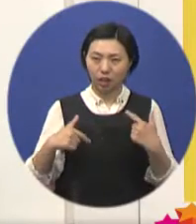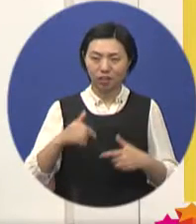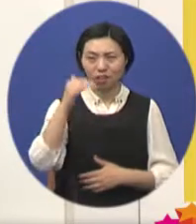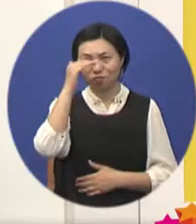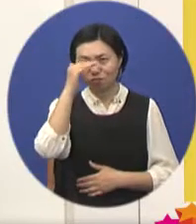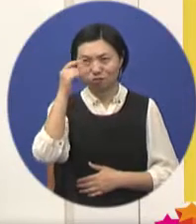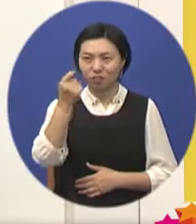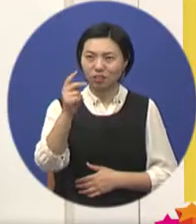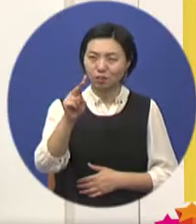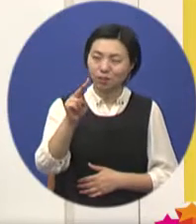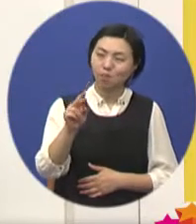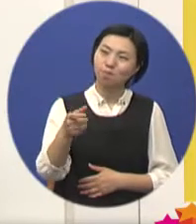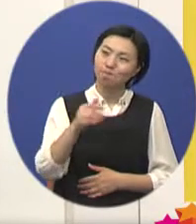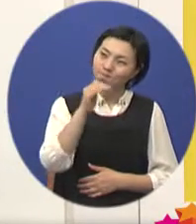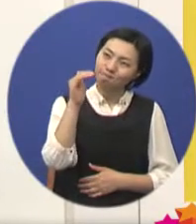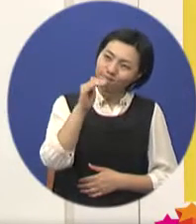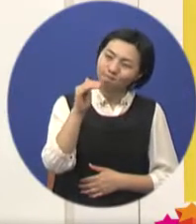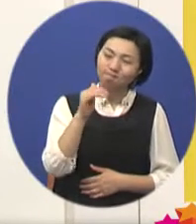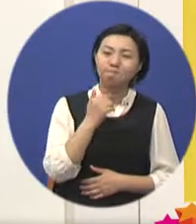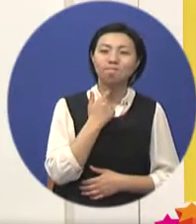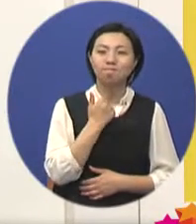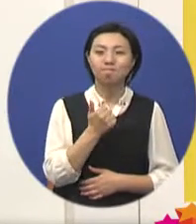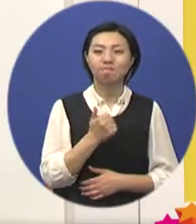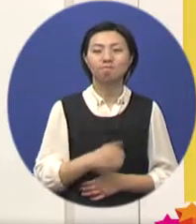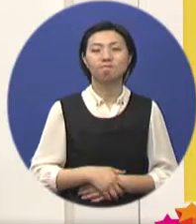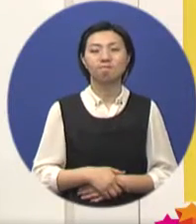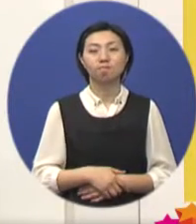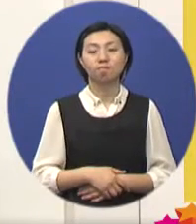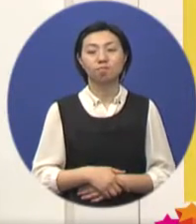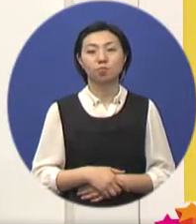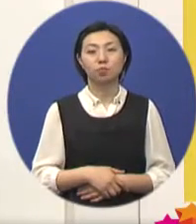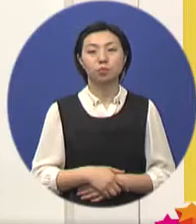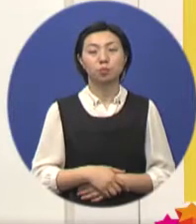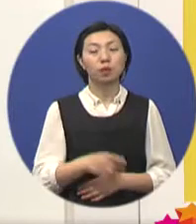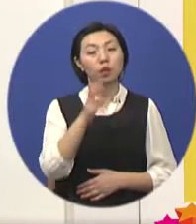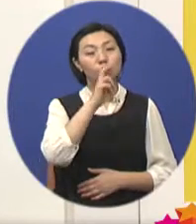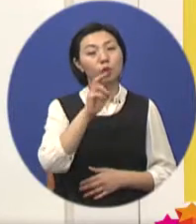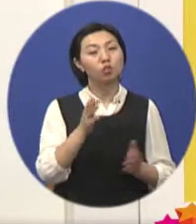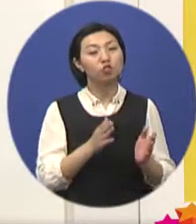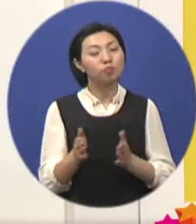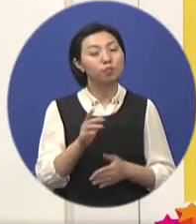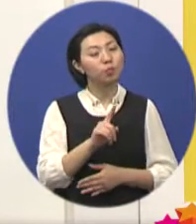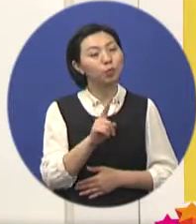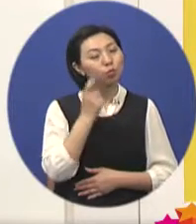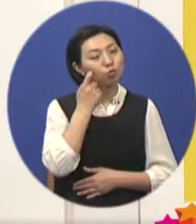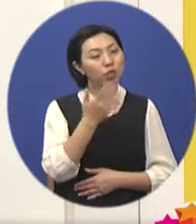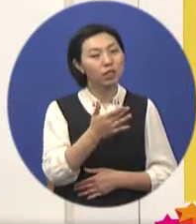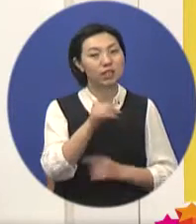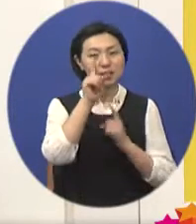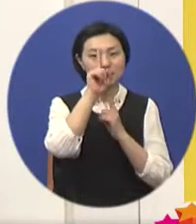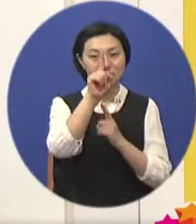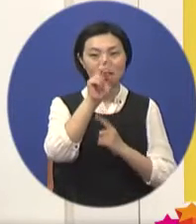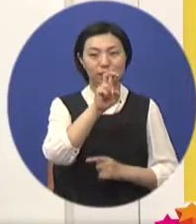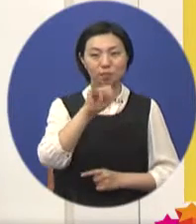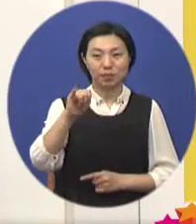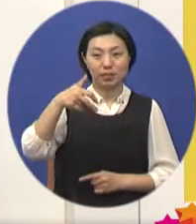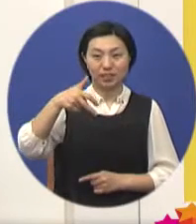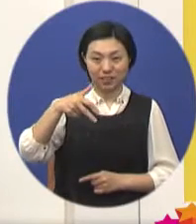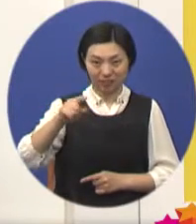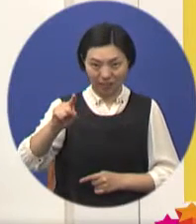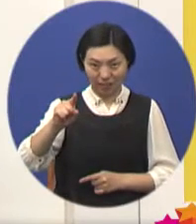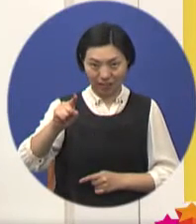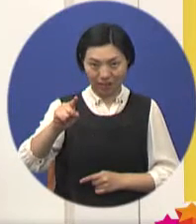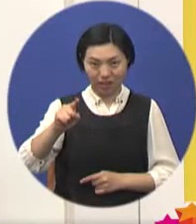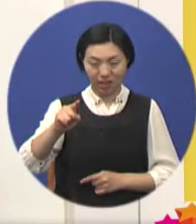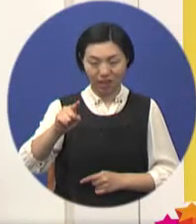있거든요. 네, 고맙습니다. 감사하죠. 네. 오늘 어떤 노래 준비하셨나요? 저기 임자 씨의 산마을 선생님이요.